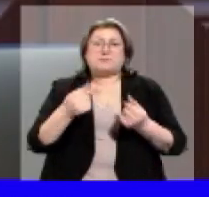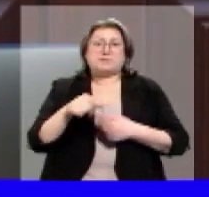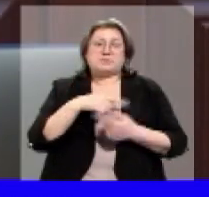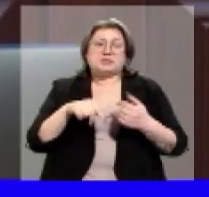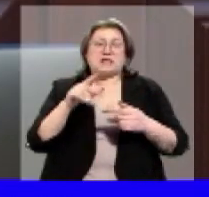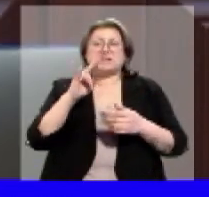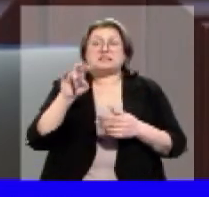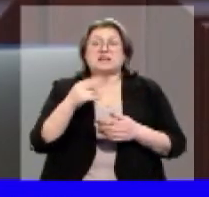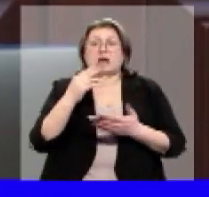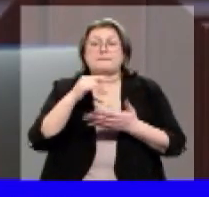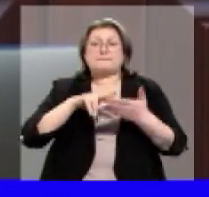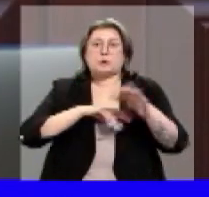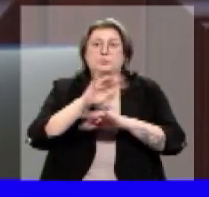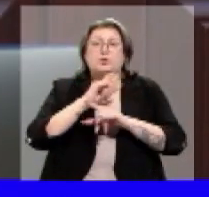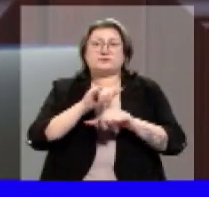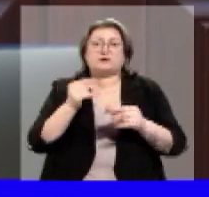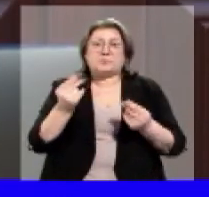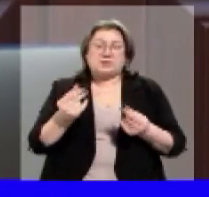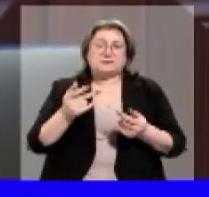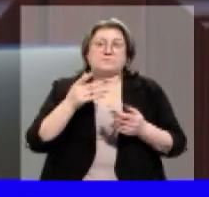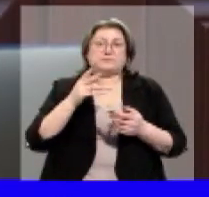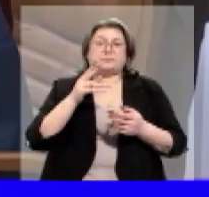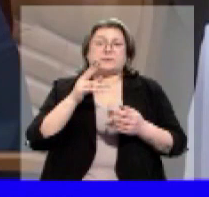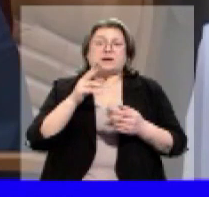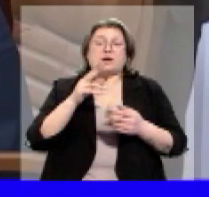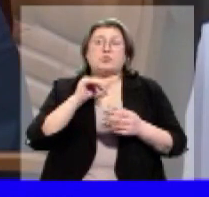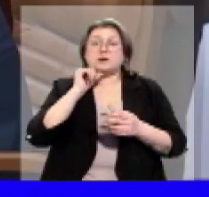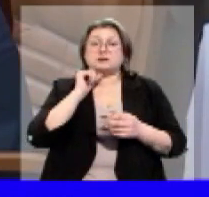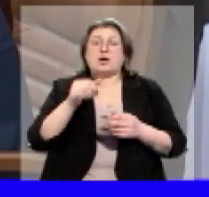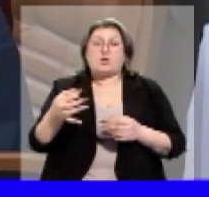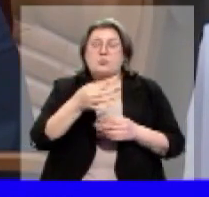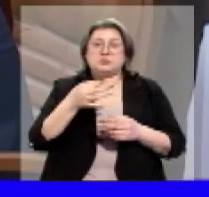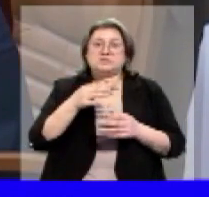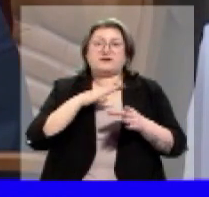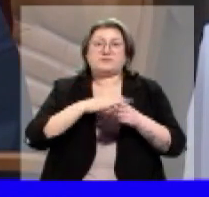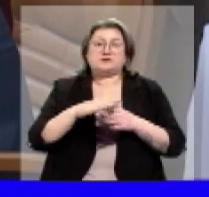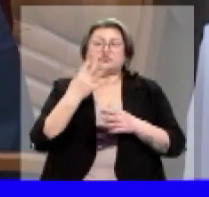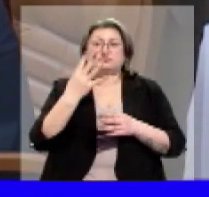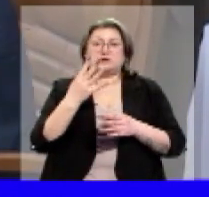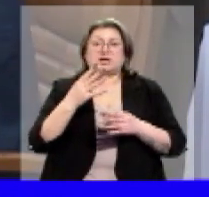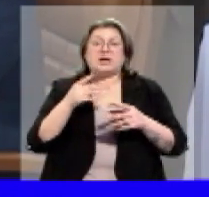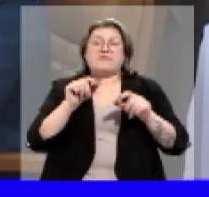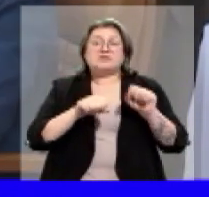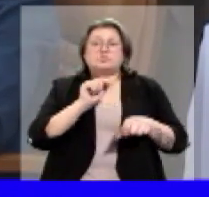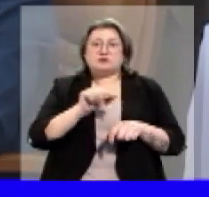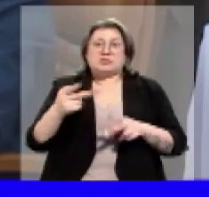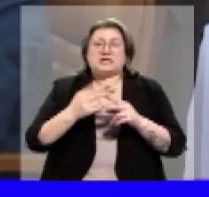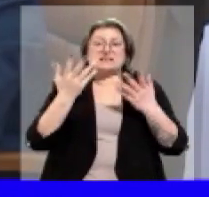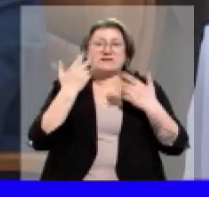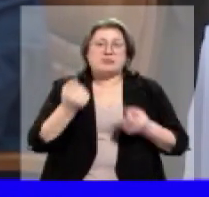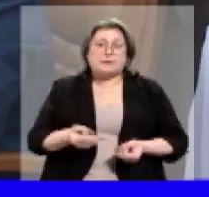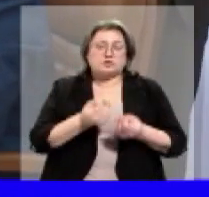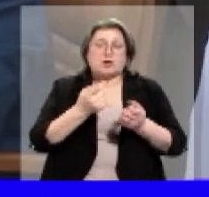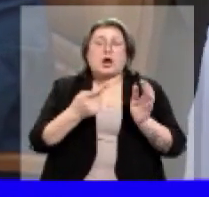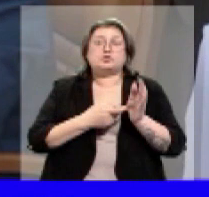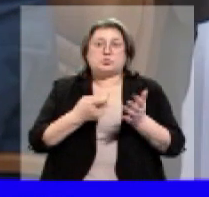В рамках национального проекта по развитию предпринимательства Палата предпринимателей Кустанайской области реализует 4 инструмента. Это сервисная